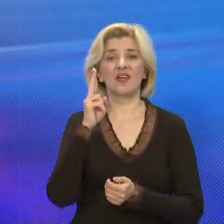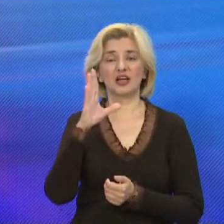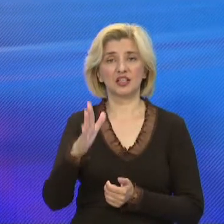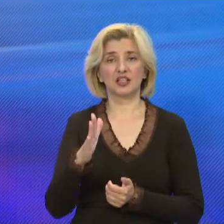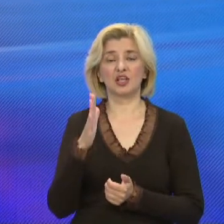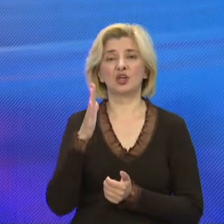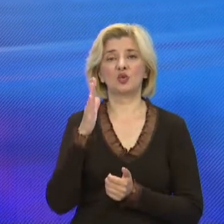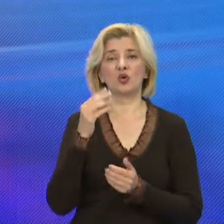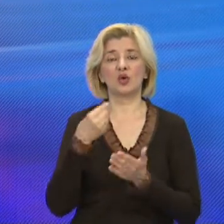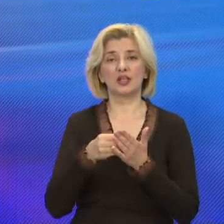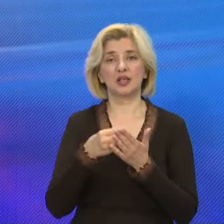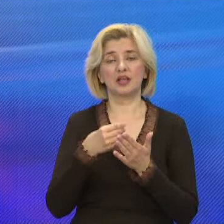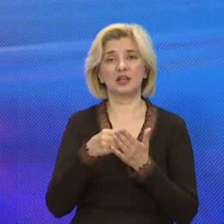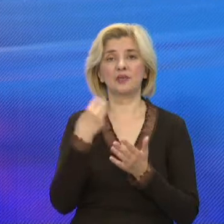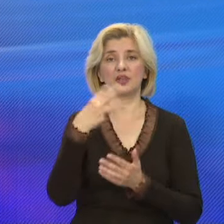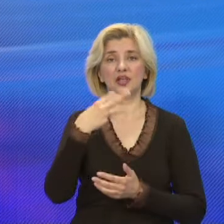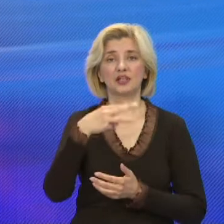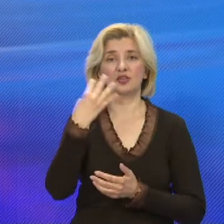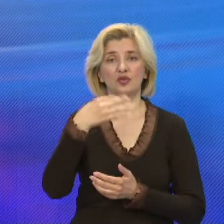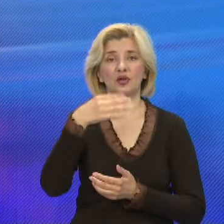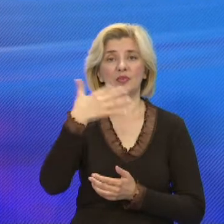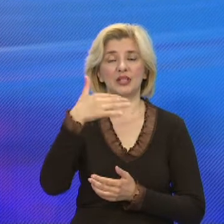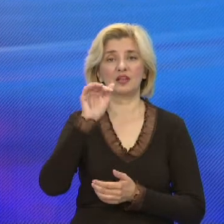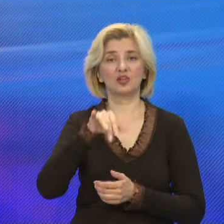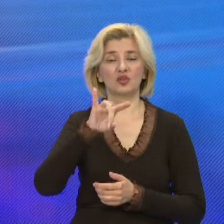суммы 50, 40 и 30 тысяч рублей.